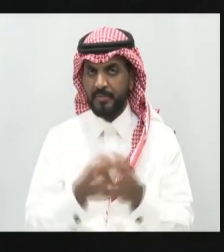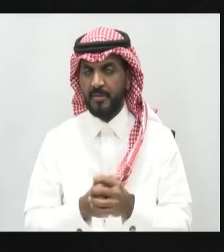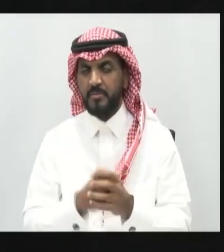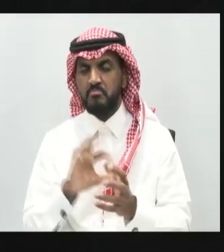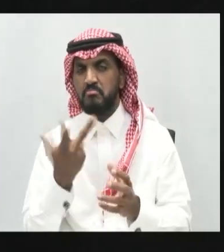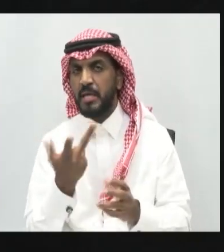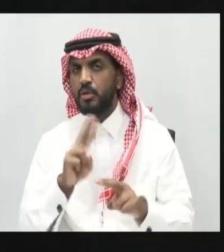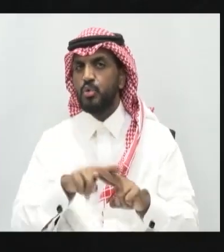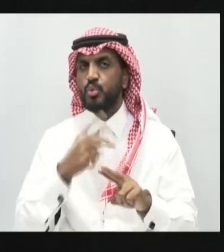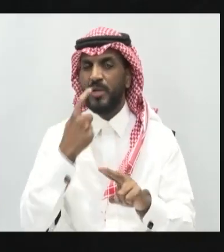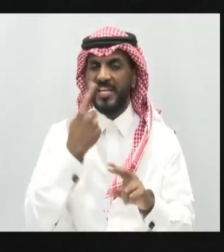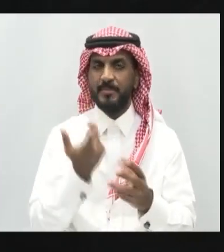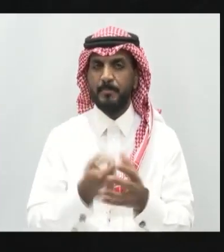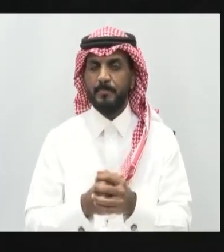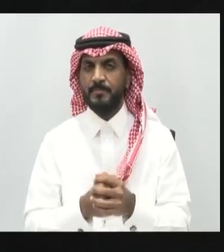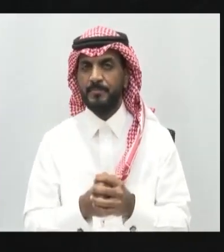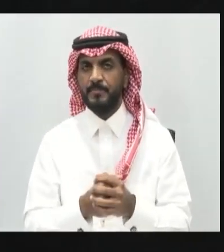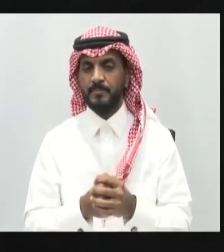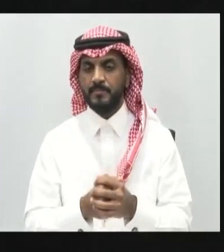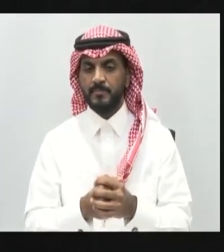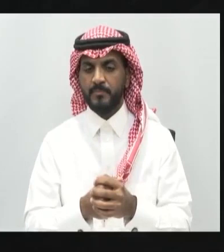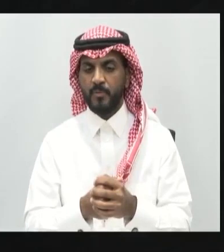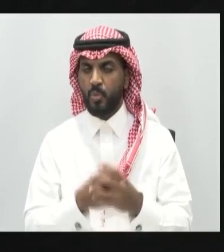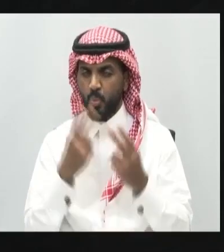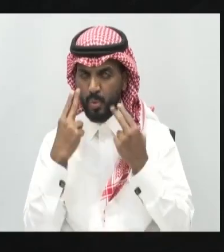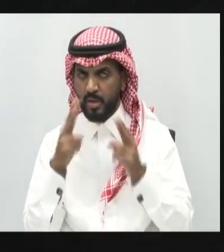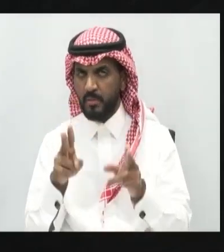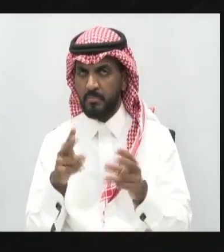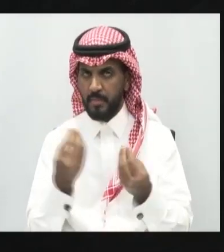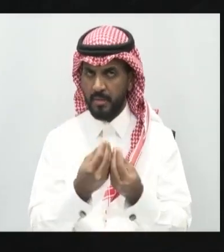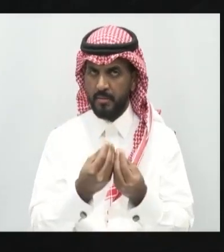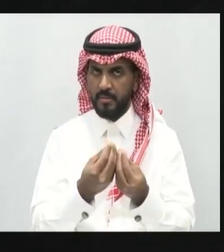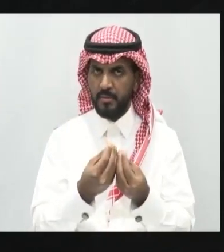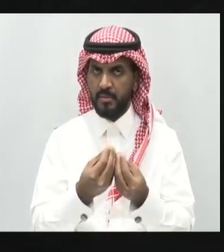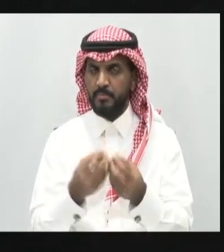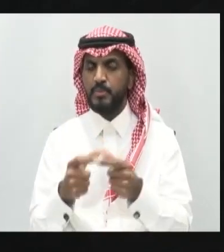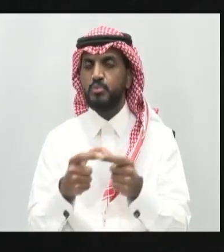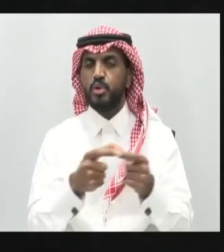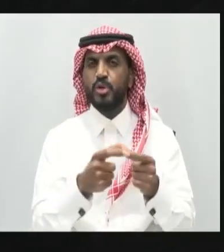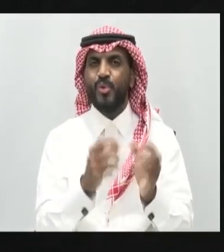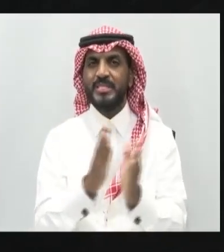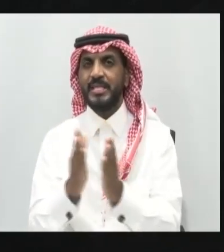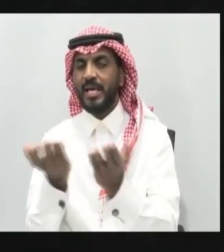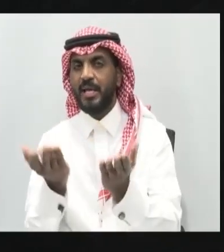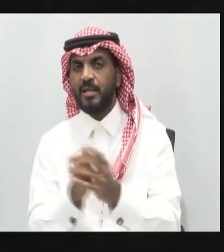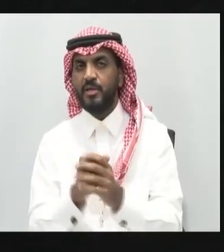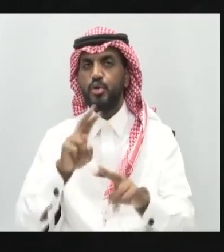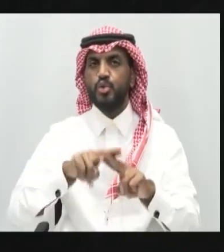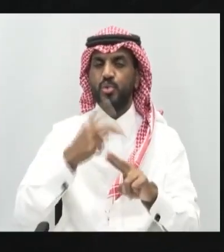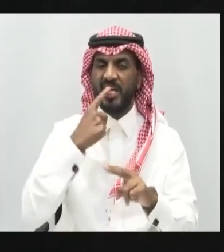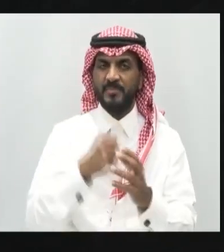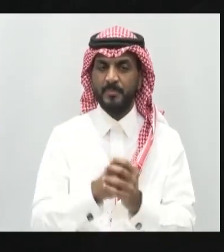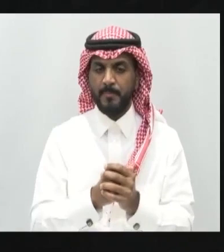هي النجوم وبنشوف المجموعات او اشكال النجوم اذا